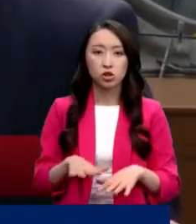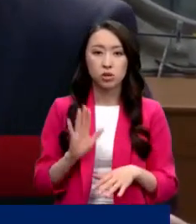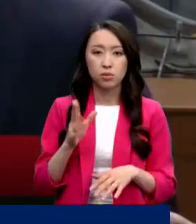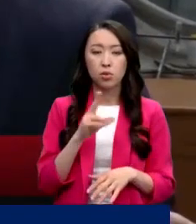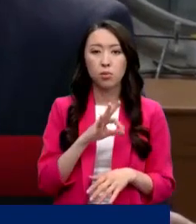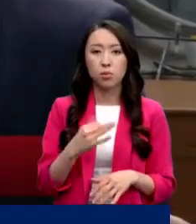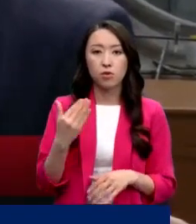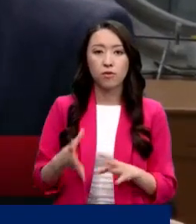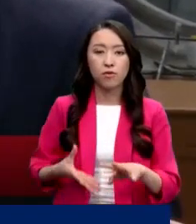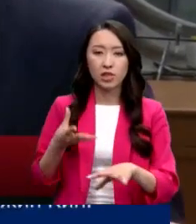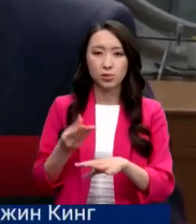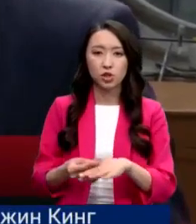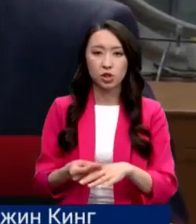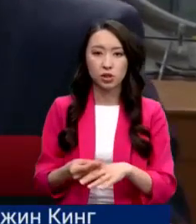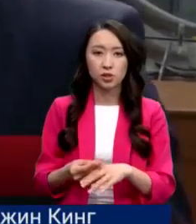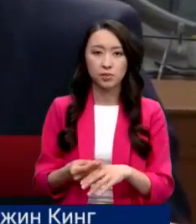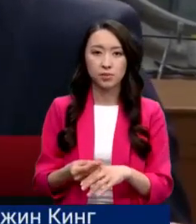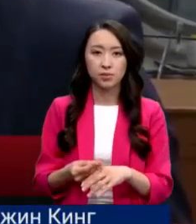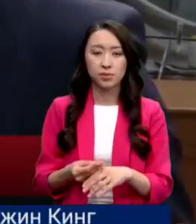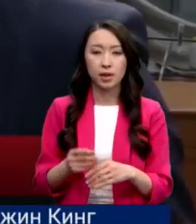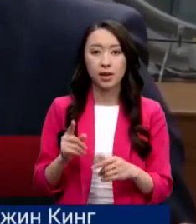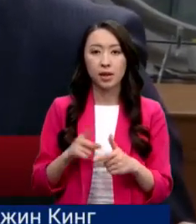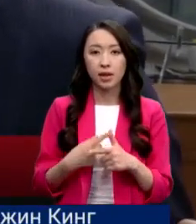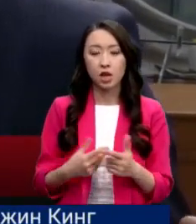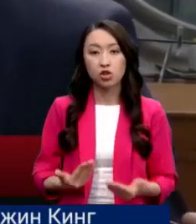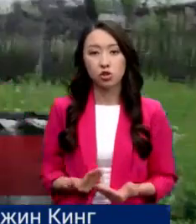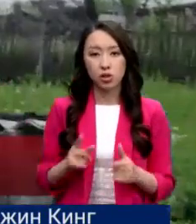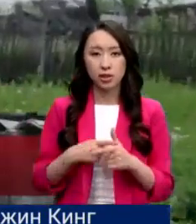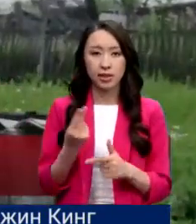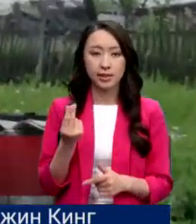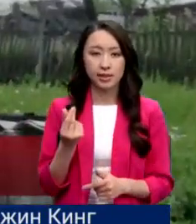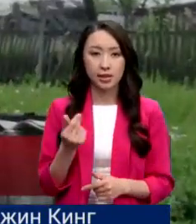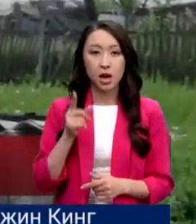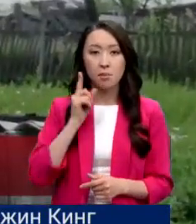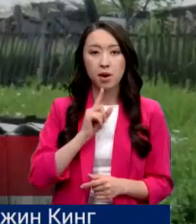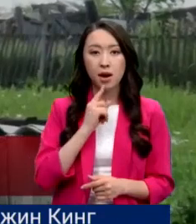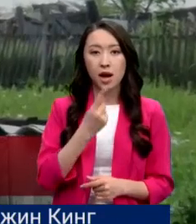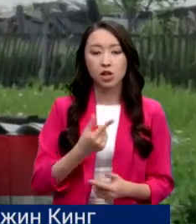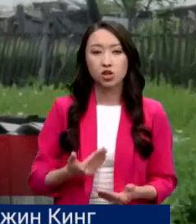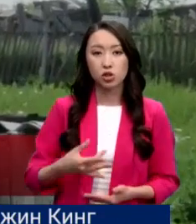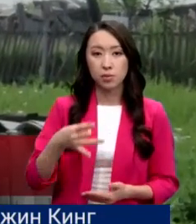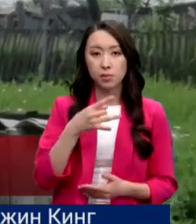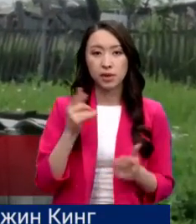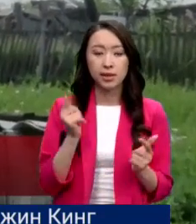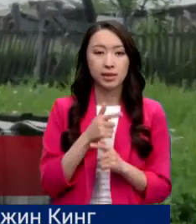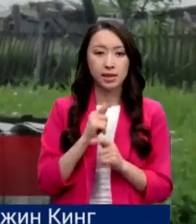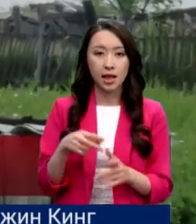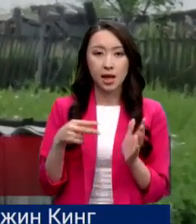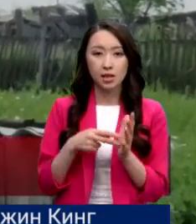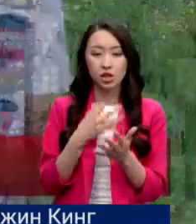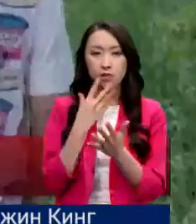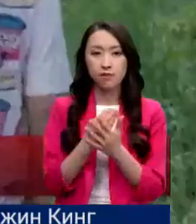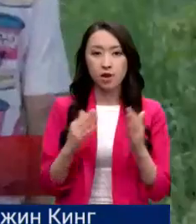по возмещению, то есть либо жильем, либо деньгами. Пока одни жители микрорайона не согласны с оценкой